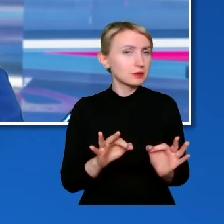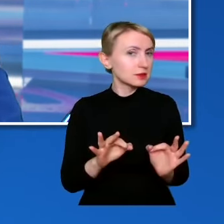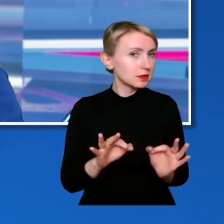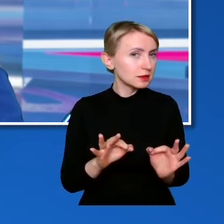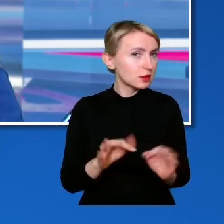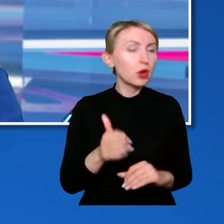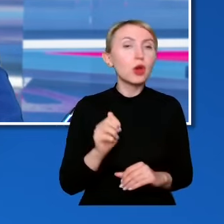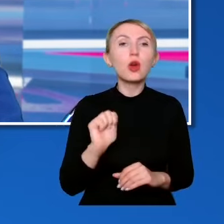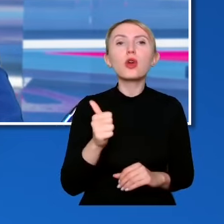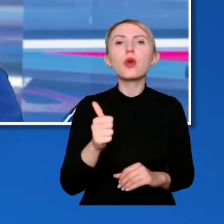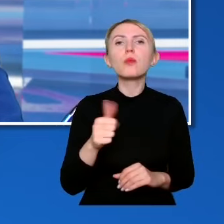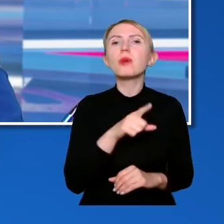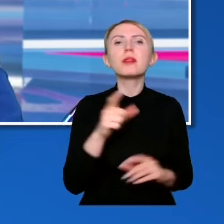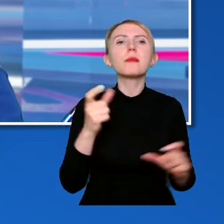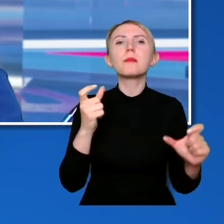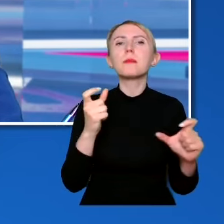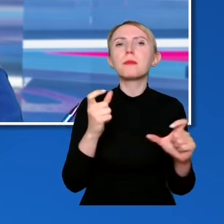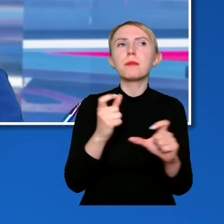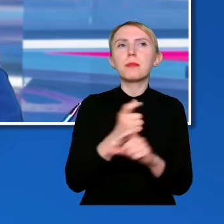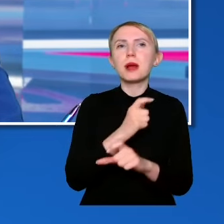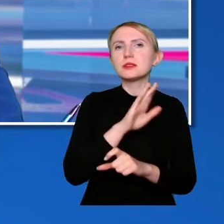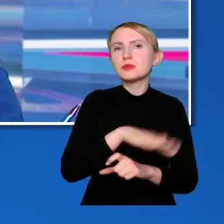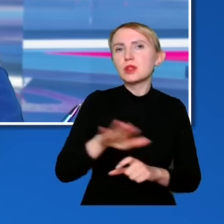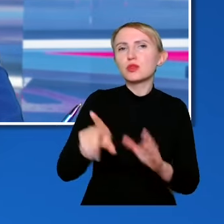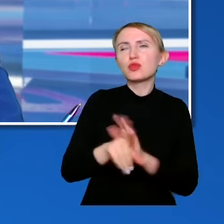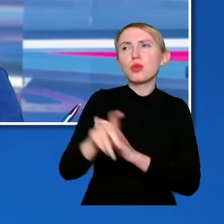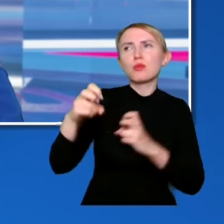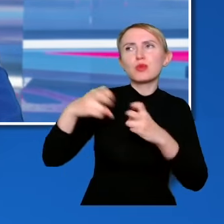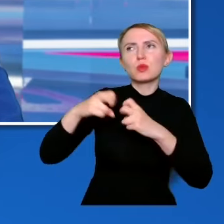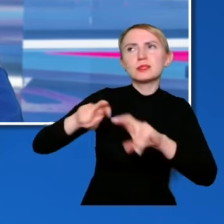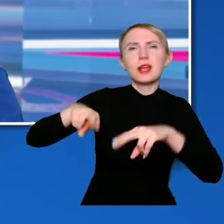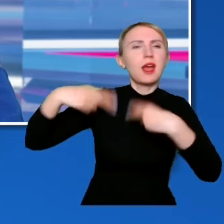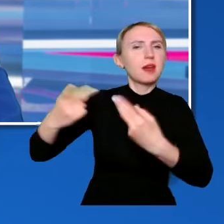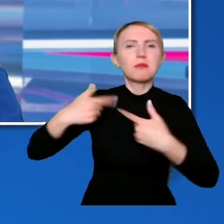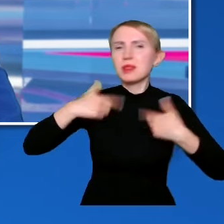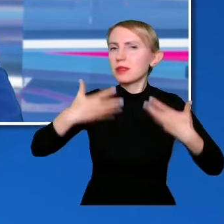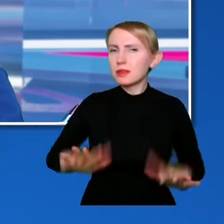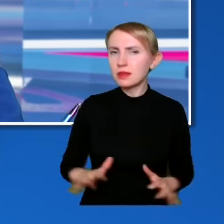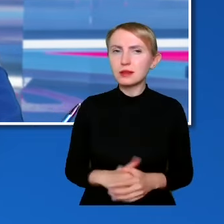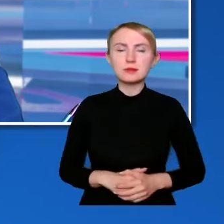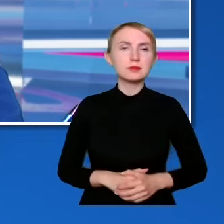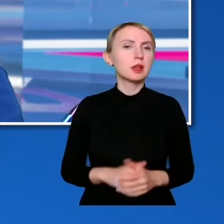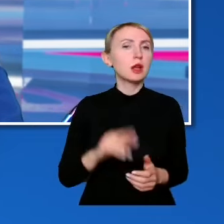kompetencji naszych państwowych, narodowych do Brukseli. Także